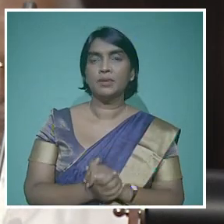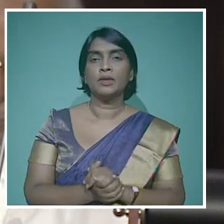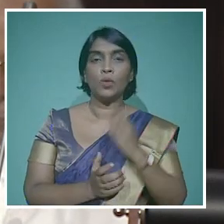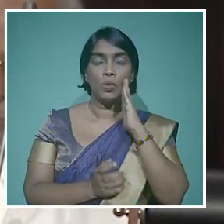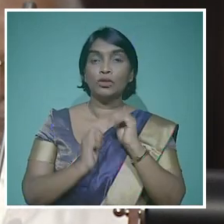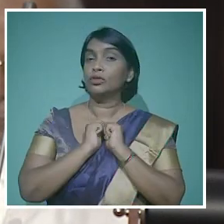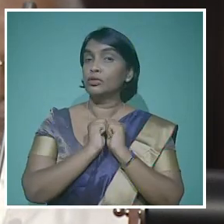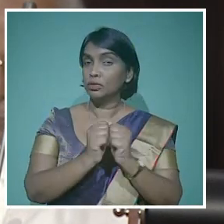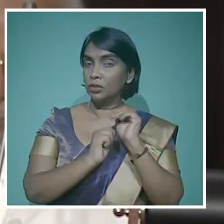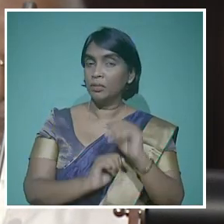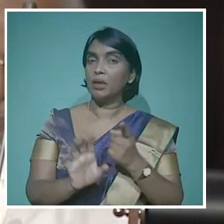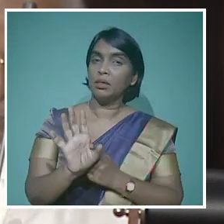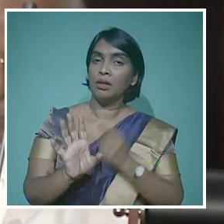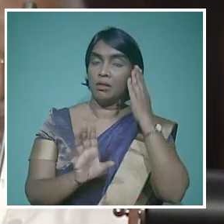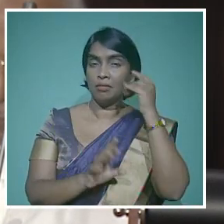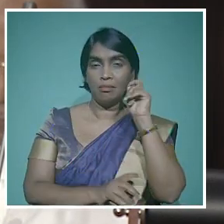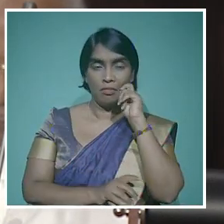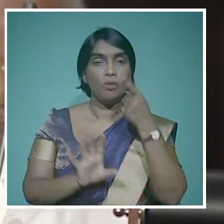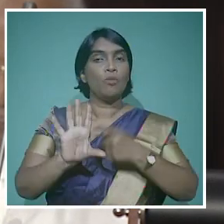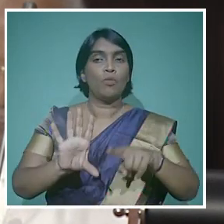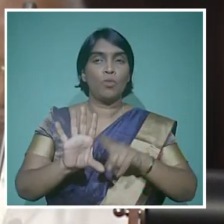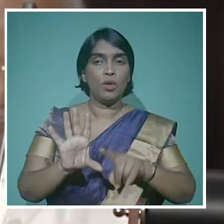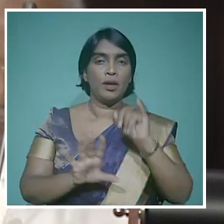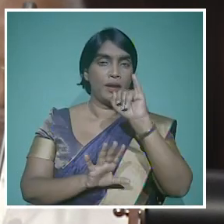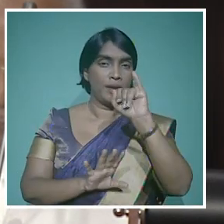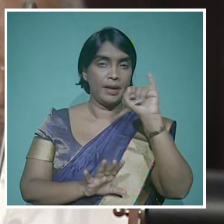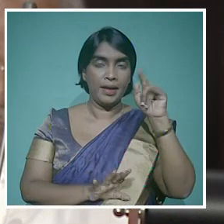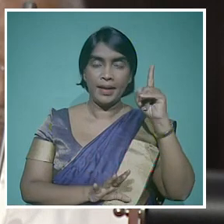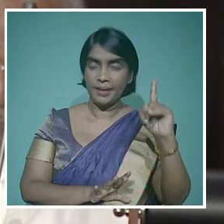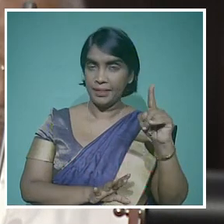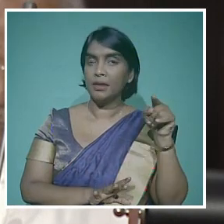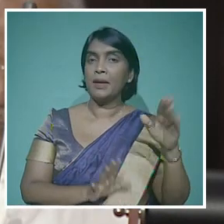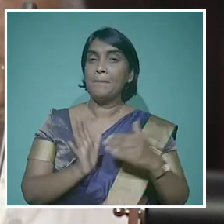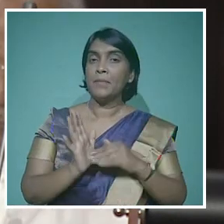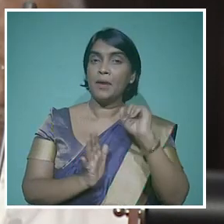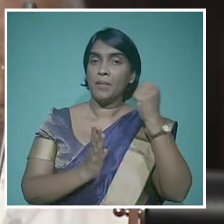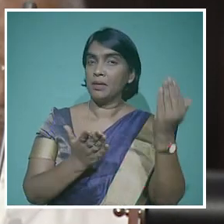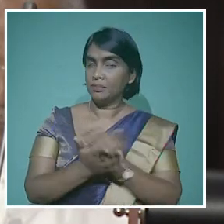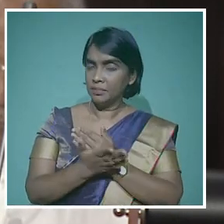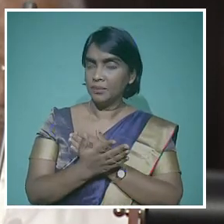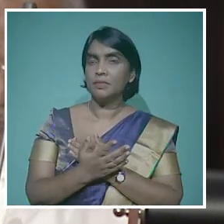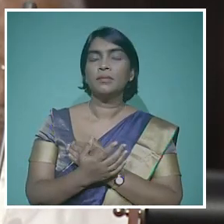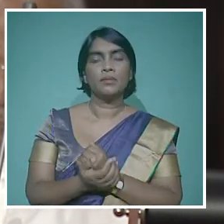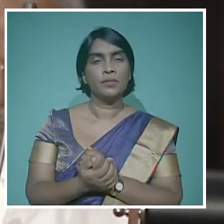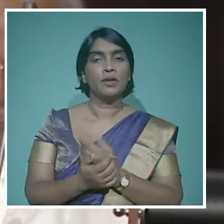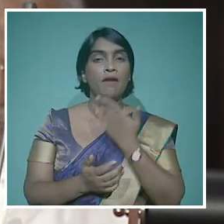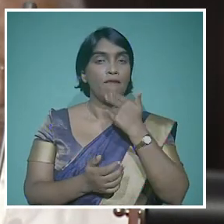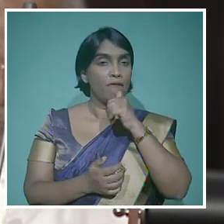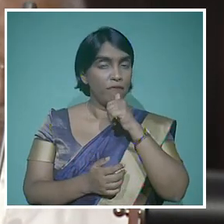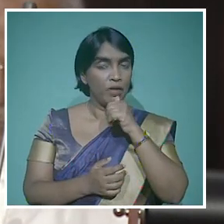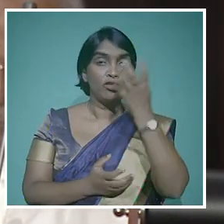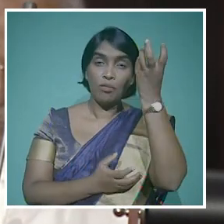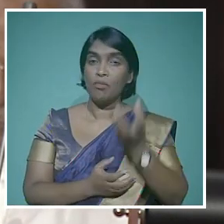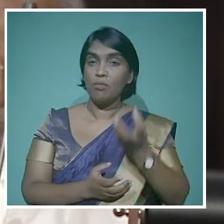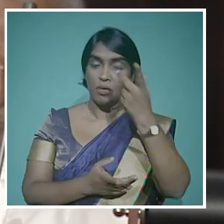විදේශ රැකියා සඳහා තරුණ තරුණියන් පුහුණු කිරීම 66ක මිලියන 50ක් වෙන් කරලා තියෙනවා. පානීය ජල බෝතල්